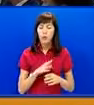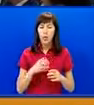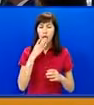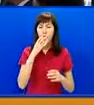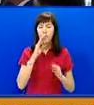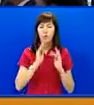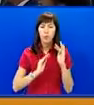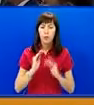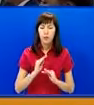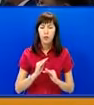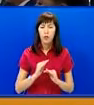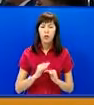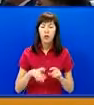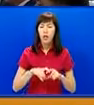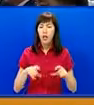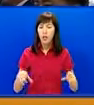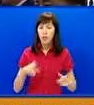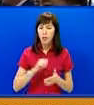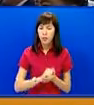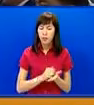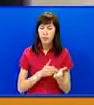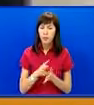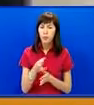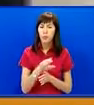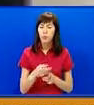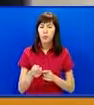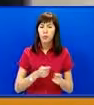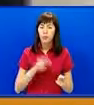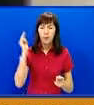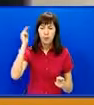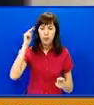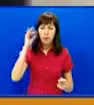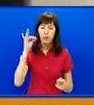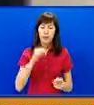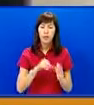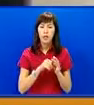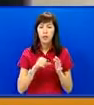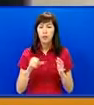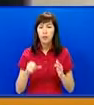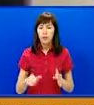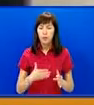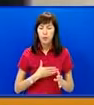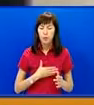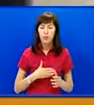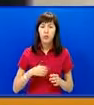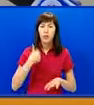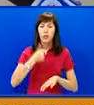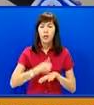отопительную систему и трубы. Акт проверки направили в областное управление образования и энергетики. Мэр города